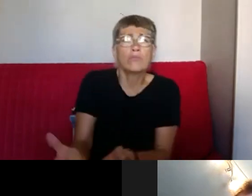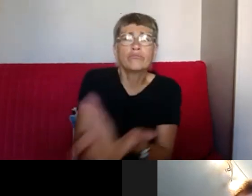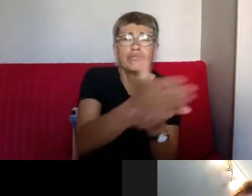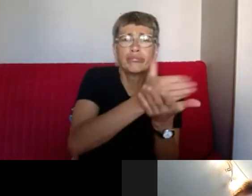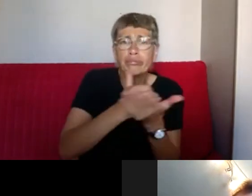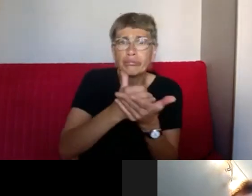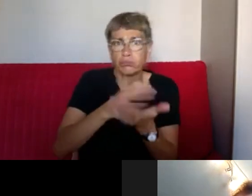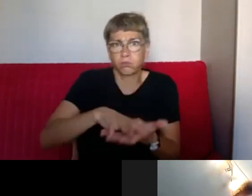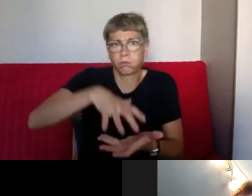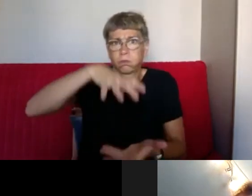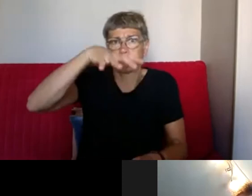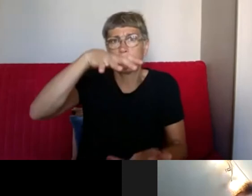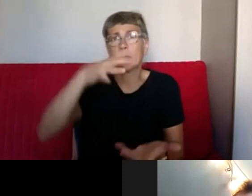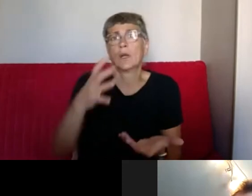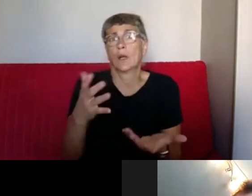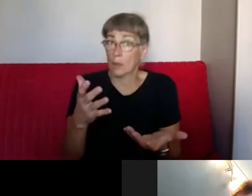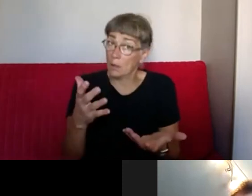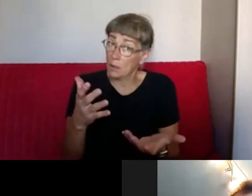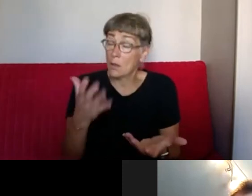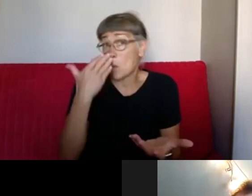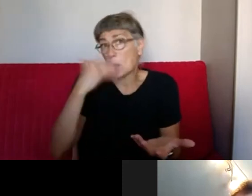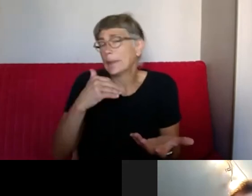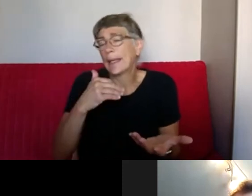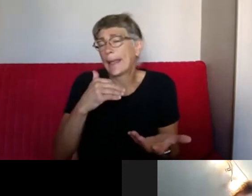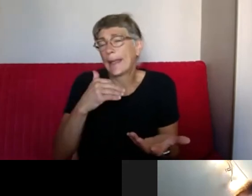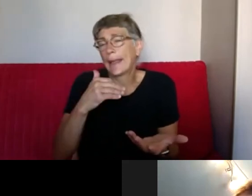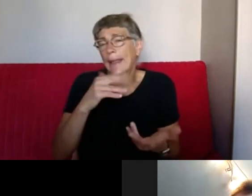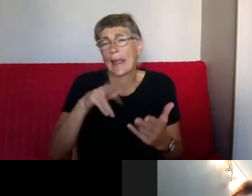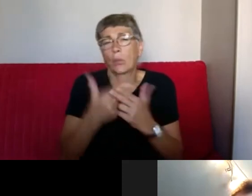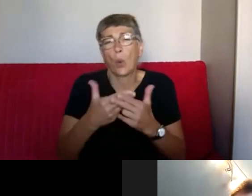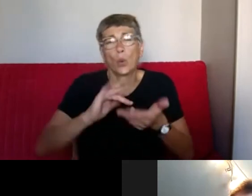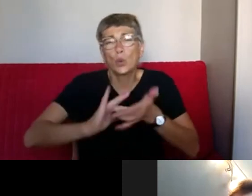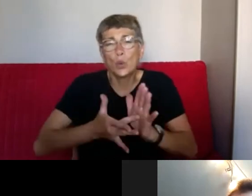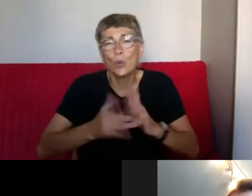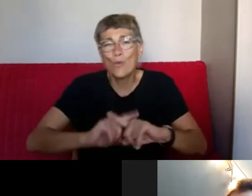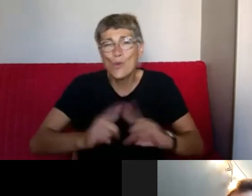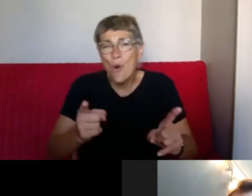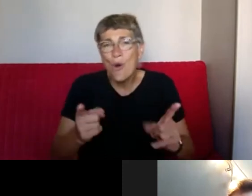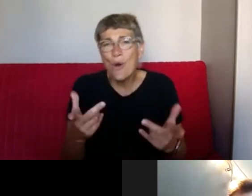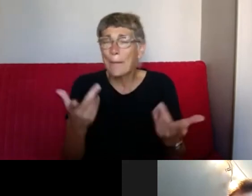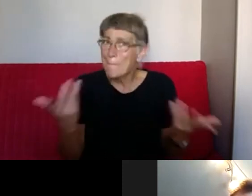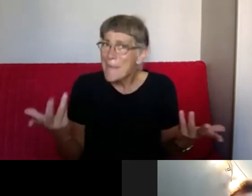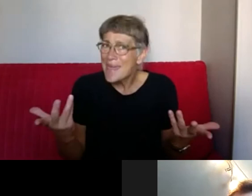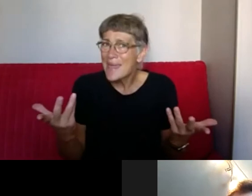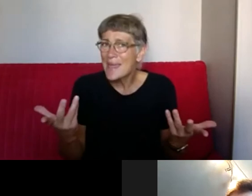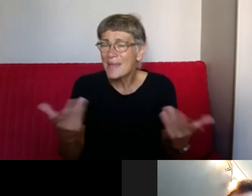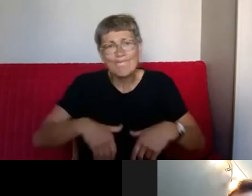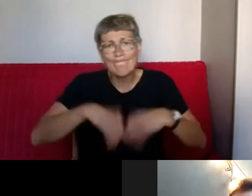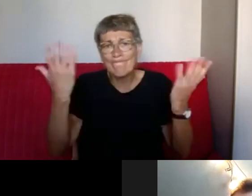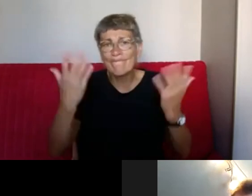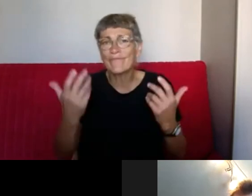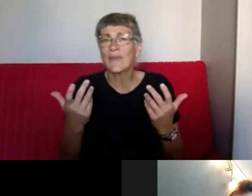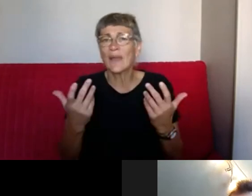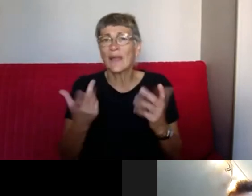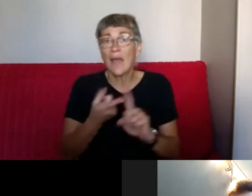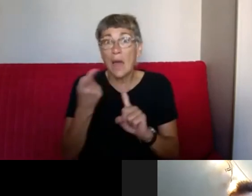plusieurs centaines en tout cas. On sait qu'on ne va pas remettre 150 personnes à l'emploi, mais finalement, peu importe, parce que du moment où on en a parlé, du moment que